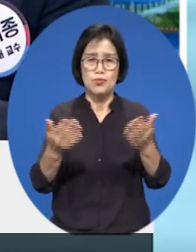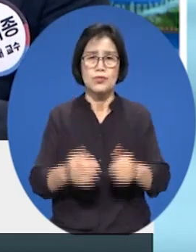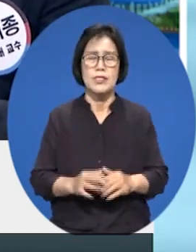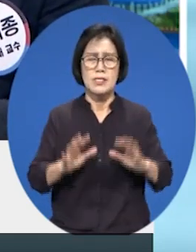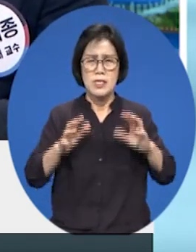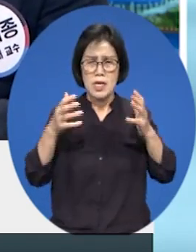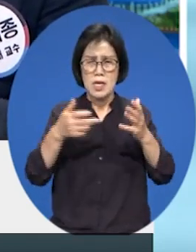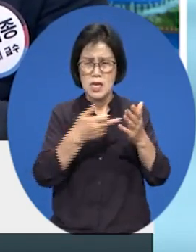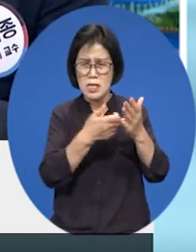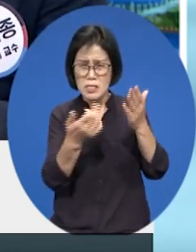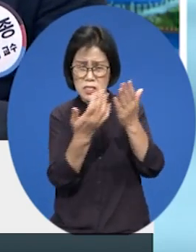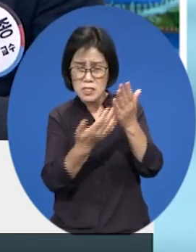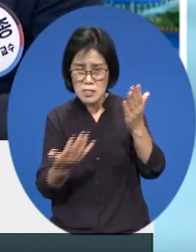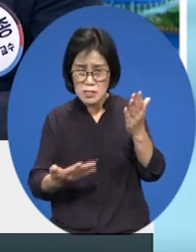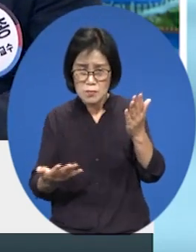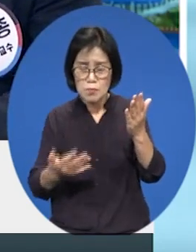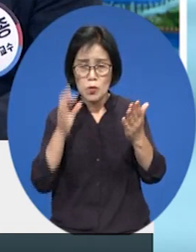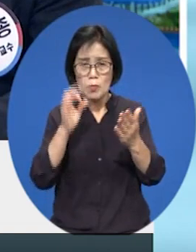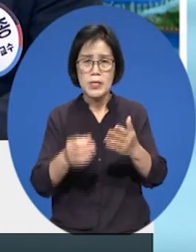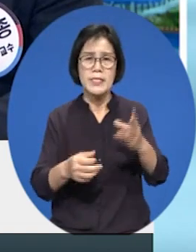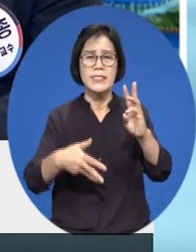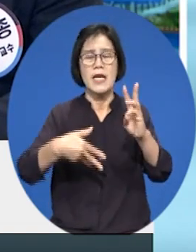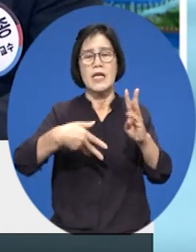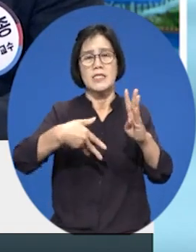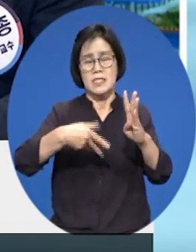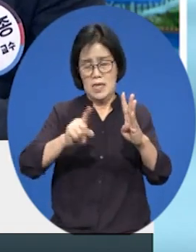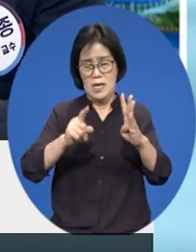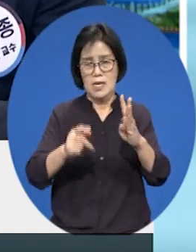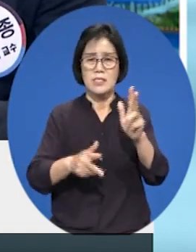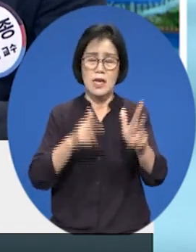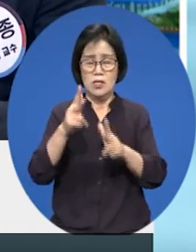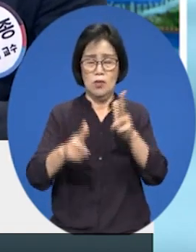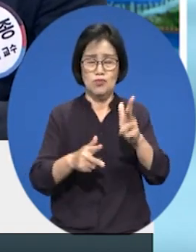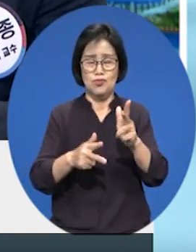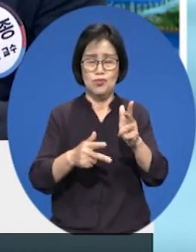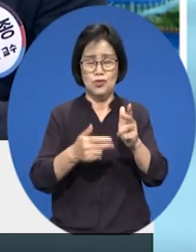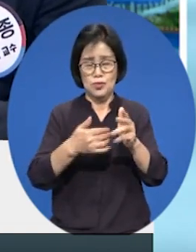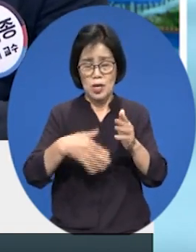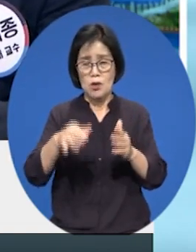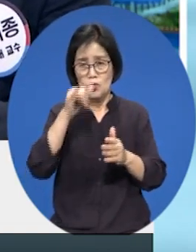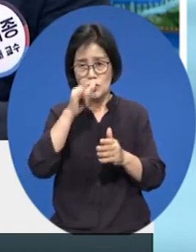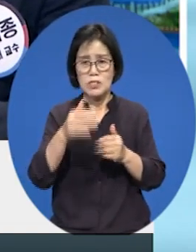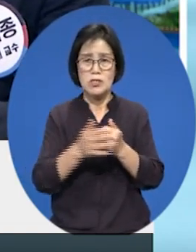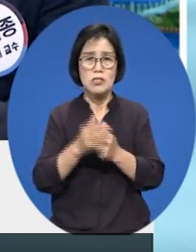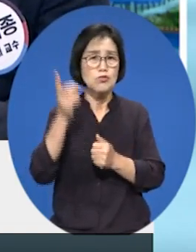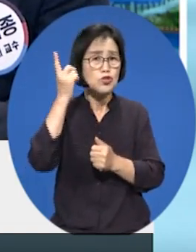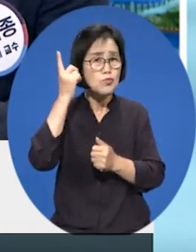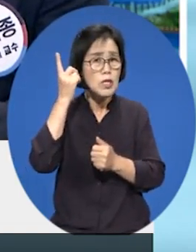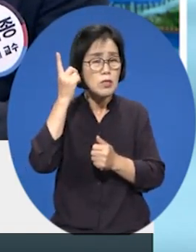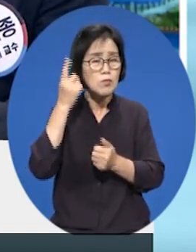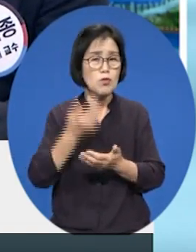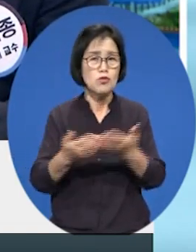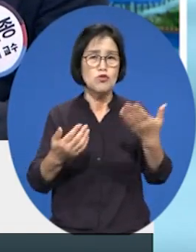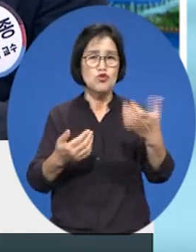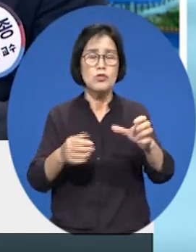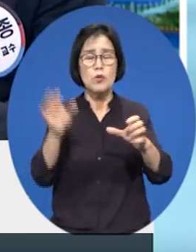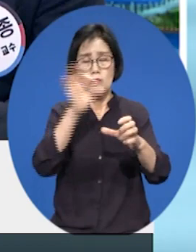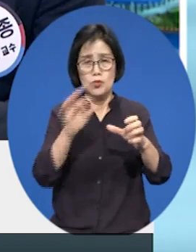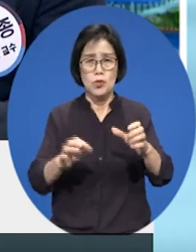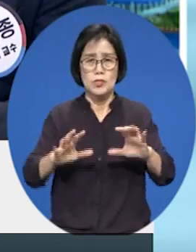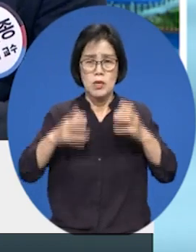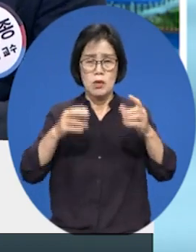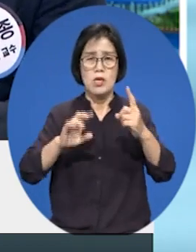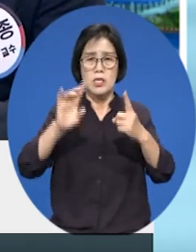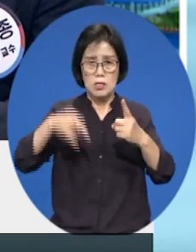물결이 4차 살아 병명으로 크게 컬러 하고 있습니다 우리나라는 스마트폰 보급률 95% 해요 세계의 일입니다 그니까